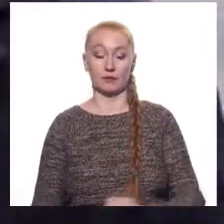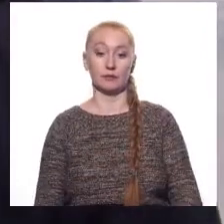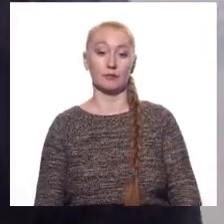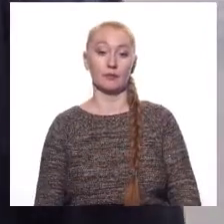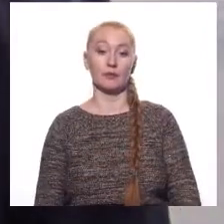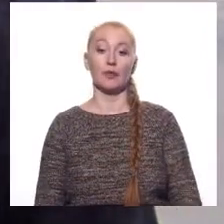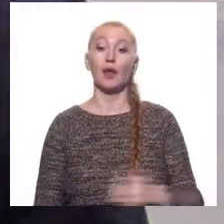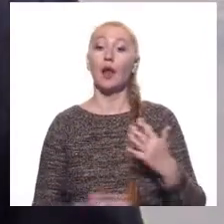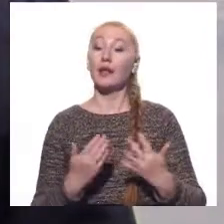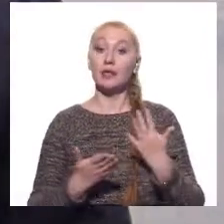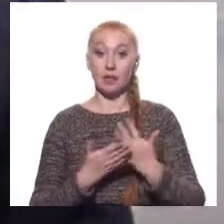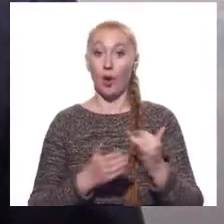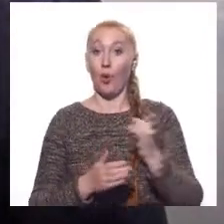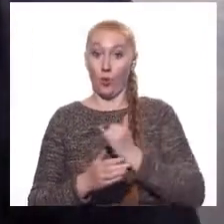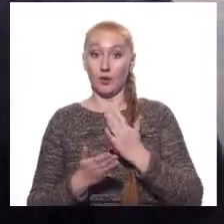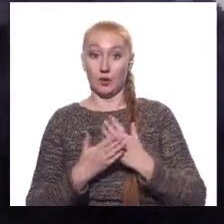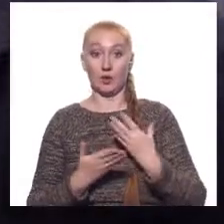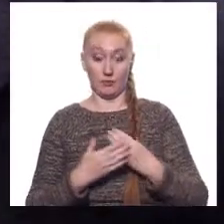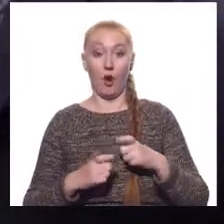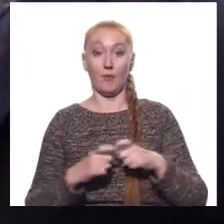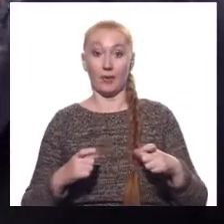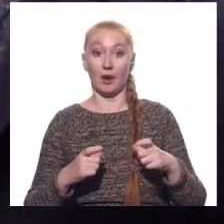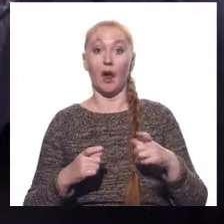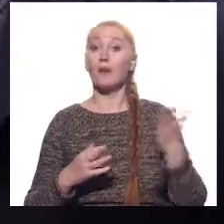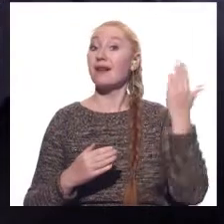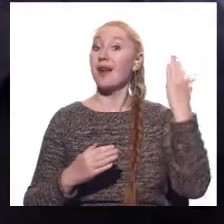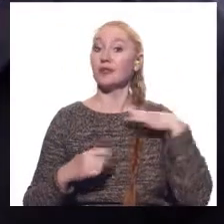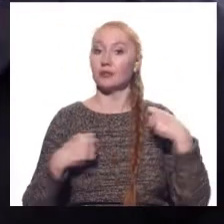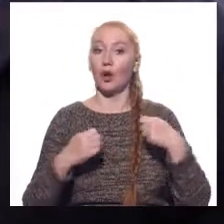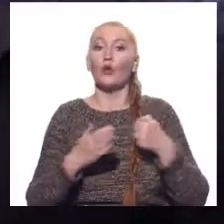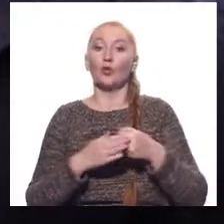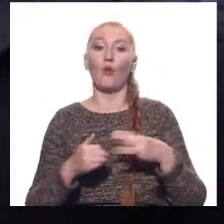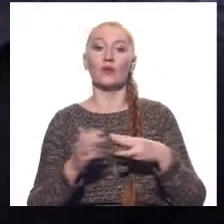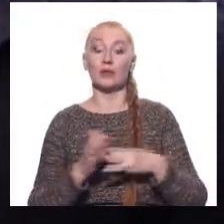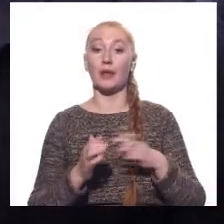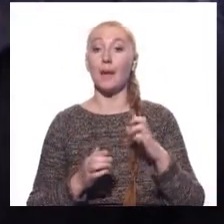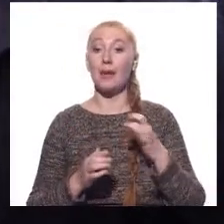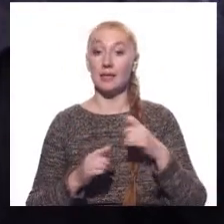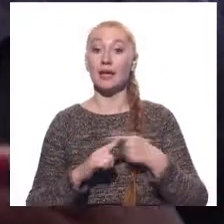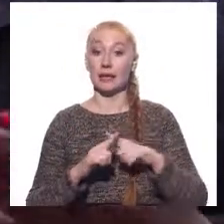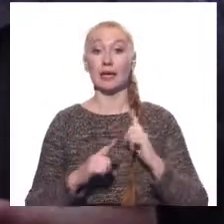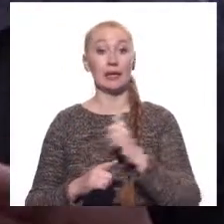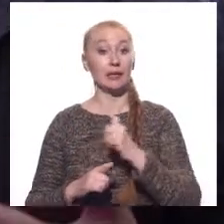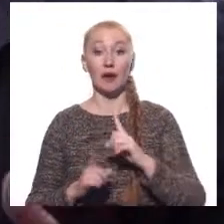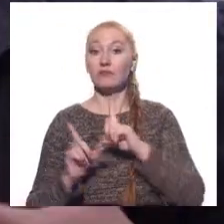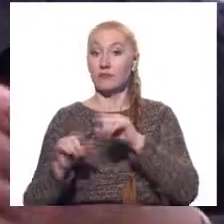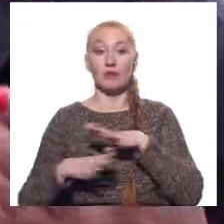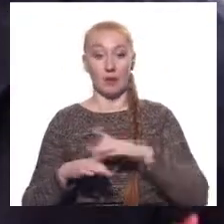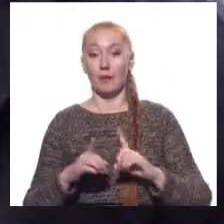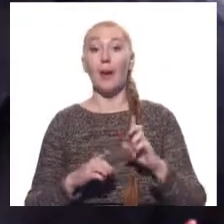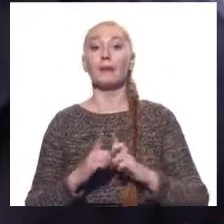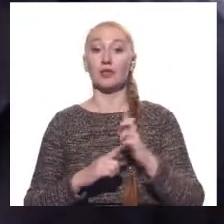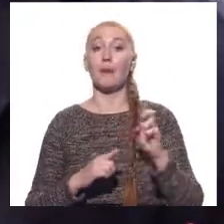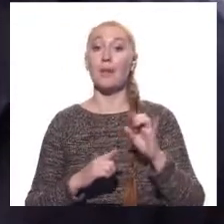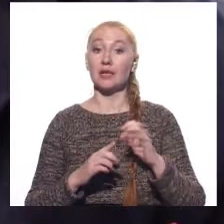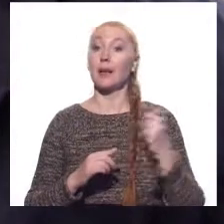Є у людей на руках білети? Якщо у людей на руках квитки, які ми продавали до 18 березня, це ті рейси, які не виїхали з березня місяця.